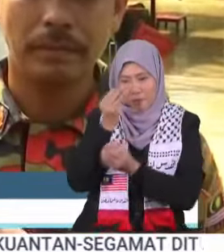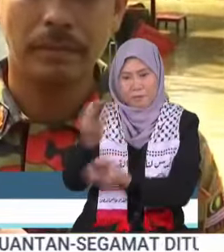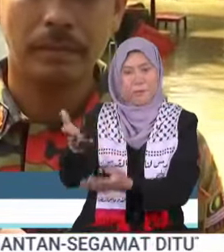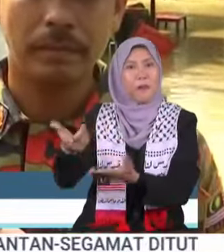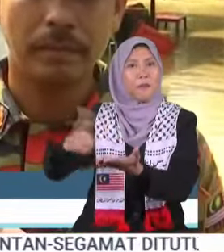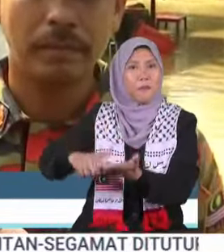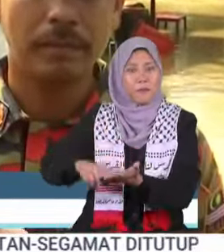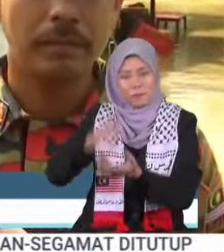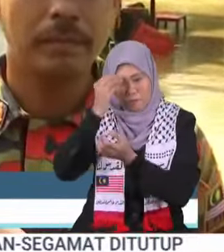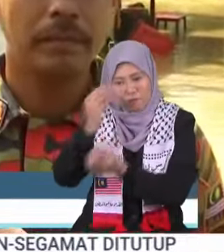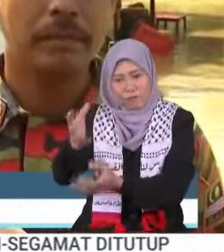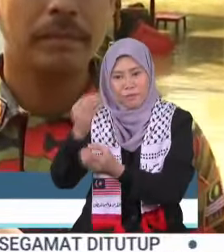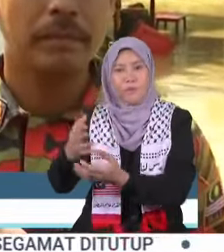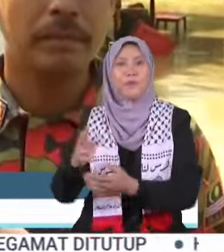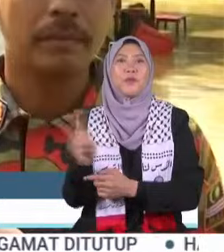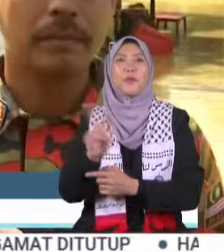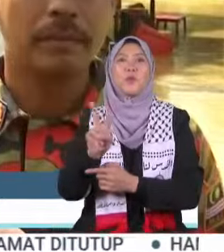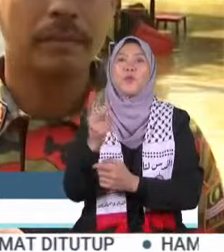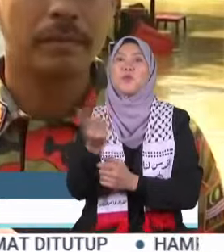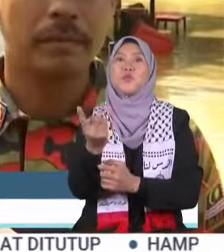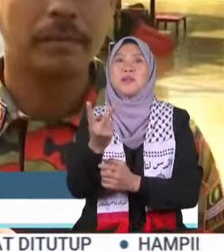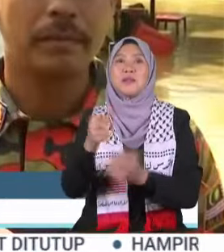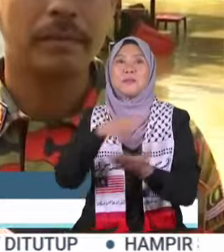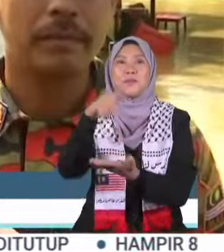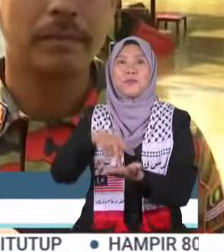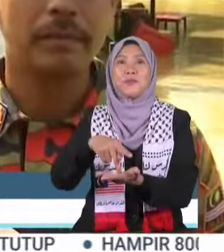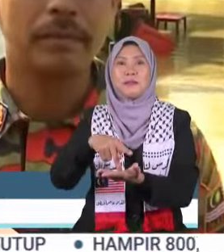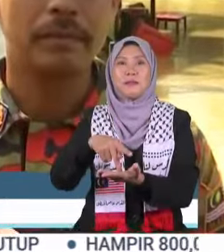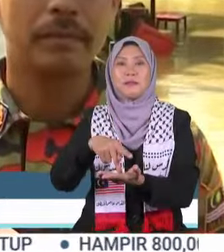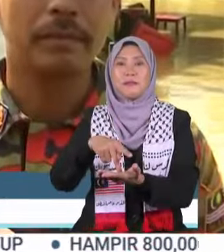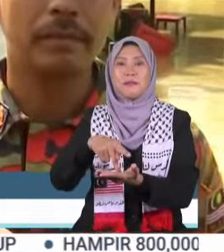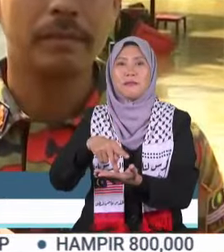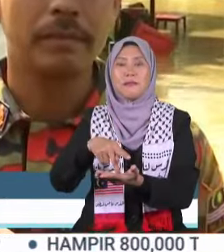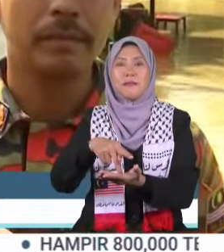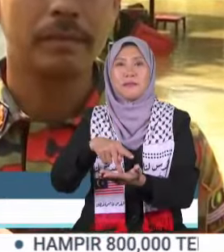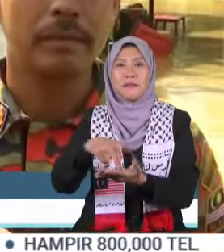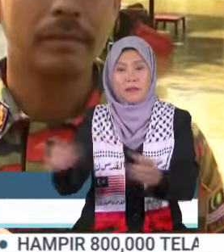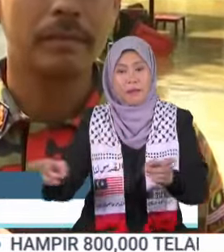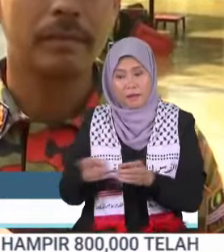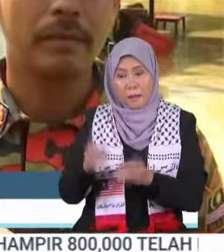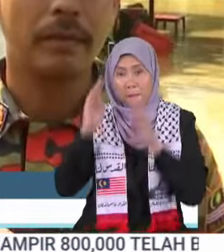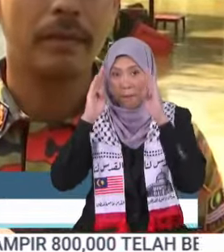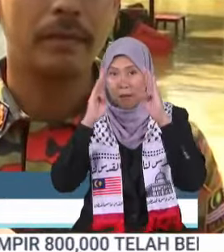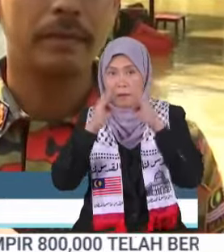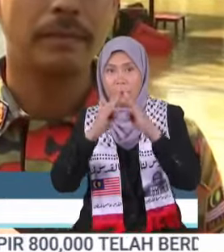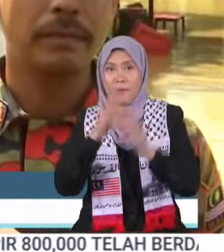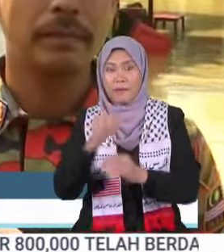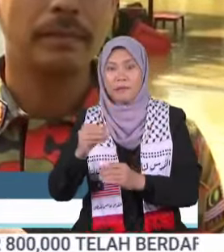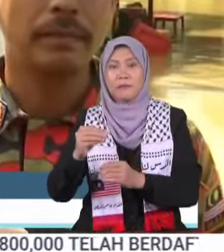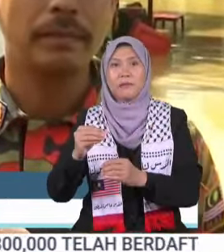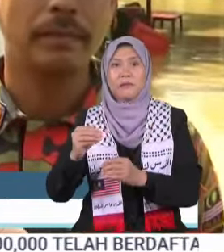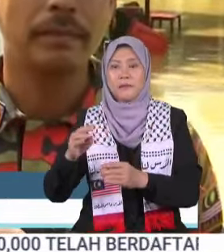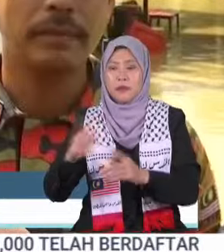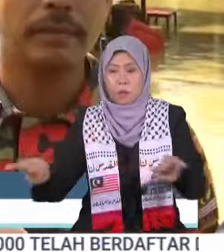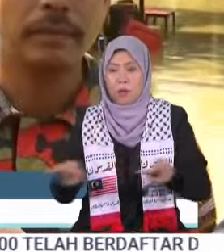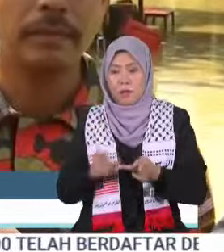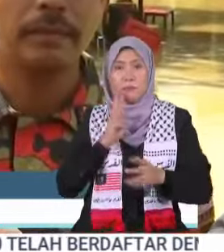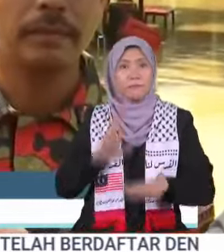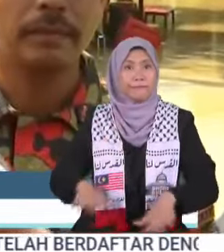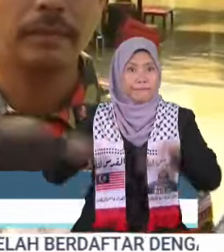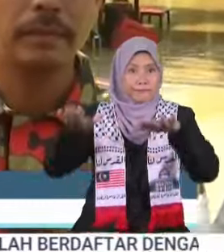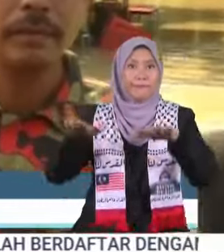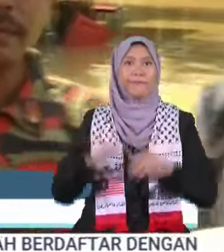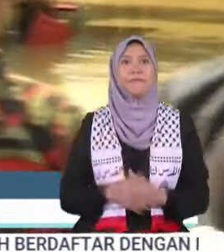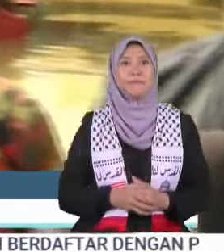melaporkan kepada kedua-dua pusat berkenaan iaitu pusat gerakan operasi Bomba Negeri Pahang dan juga pusat kawalan operasi bencana